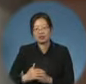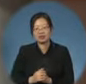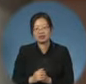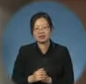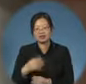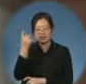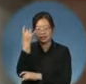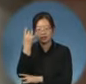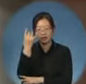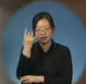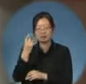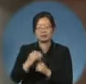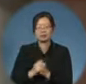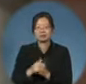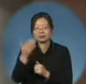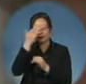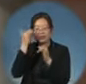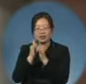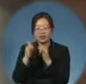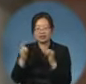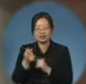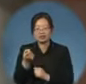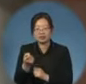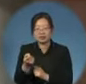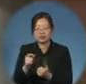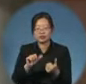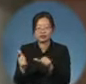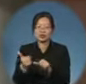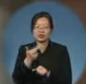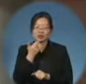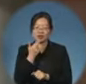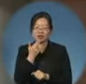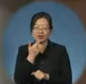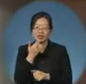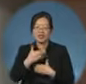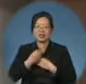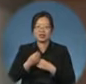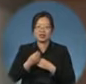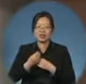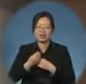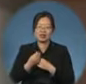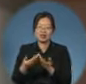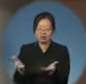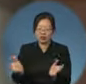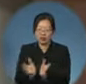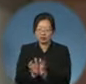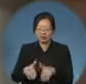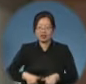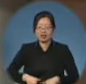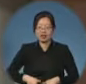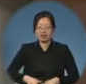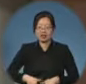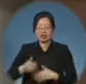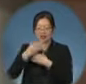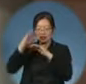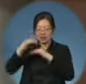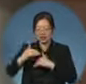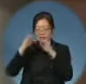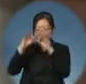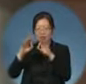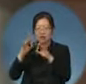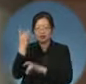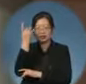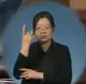기본적으로 이 친구지 최소한 죽지는 않는다 라는 안전망 이 필요하다 그 안전망이 내용은